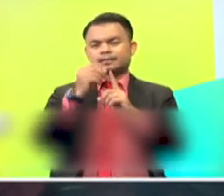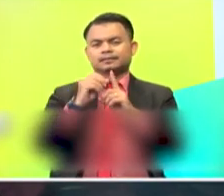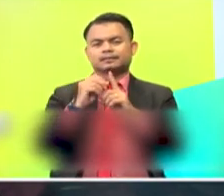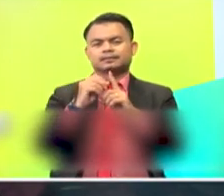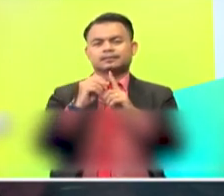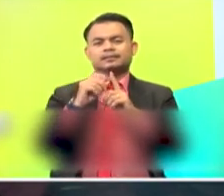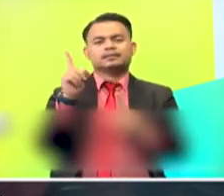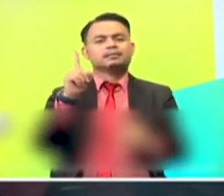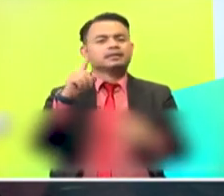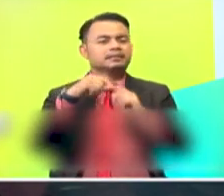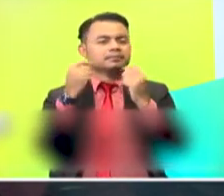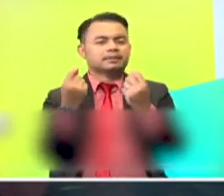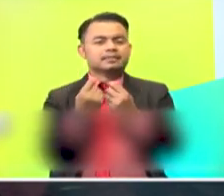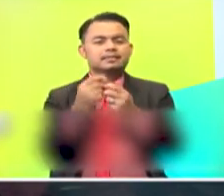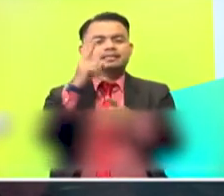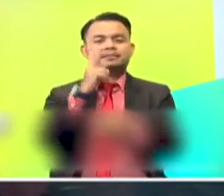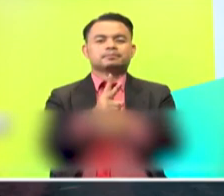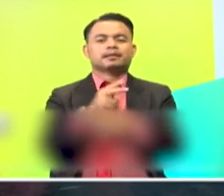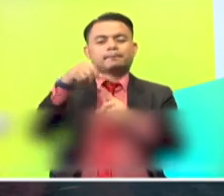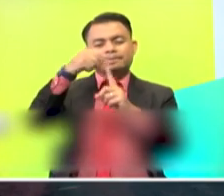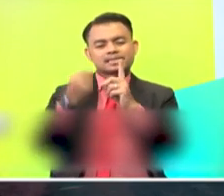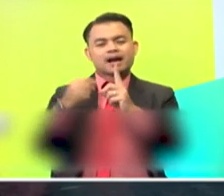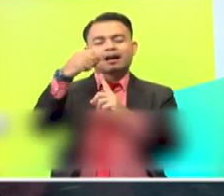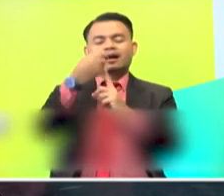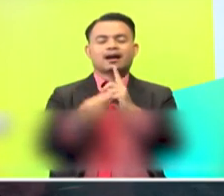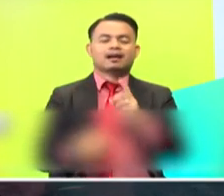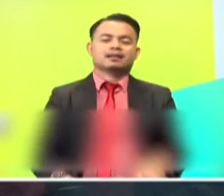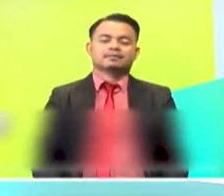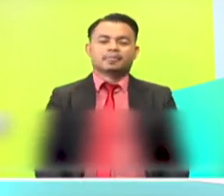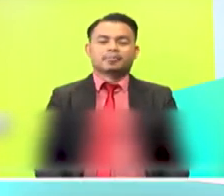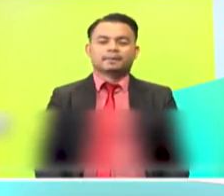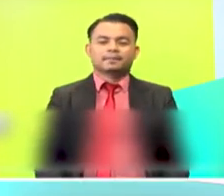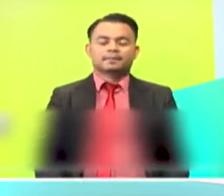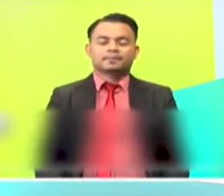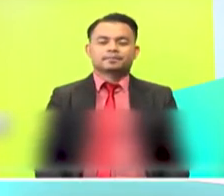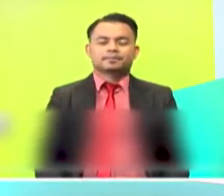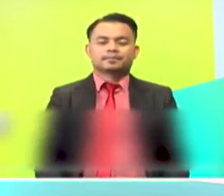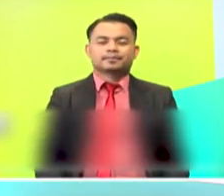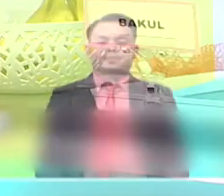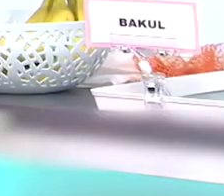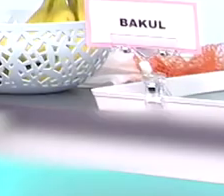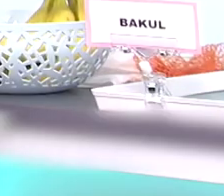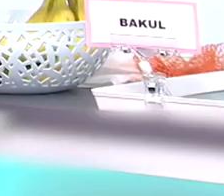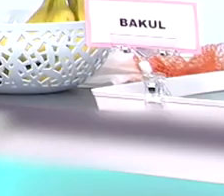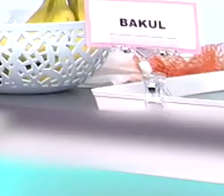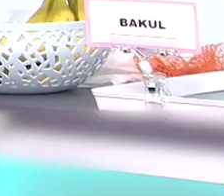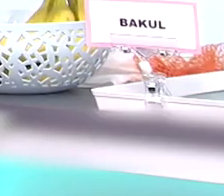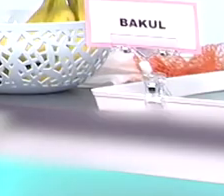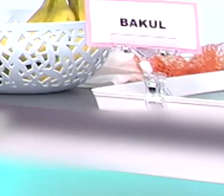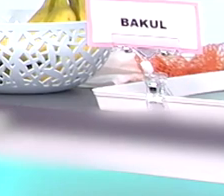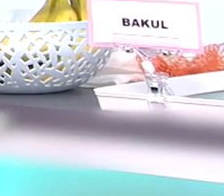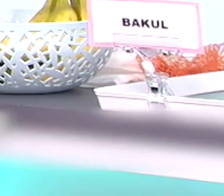Dimana tempat penyimpanan pisang-pisang nih seiras sebab cecak sebentar tadi ada buah-buahannya bernafas